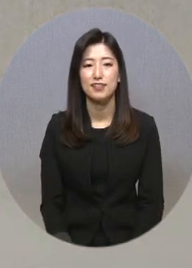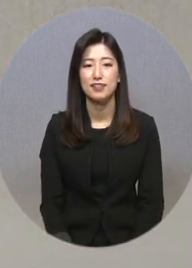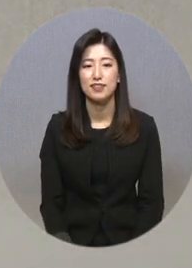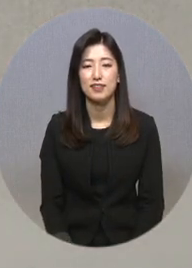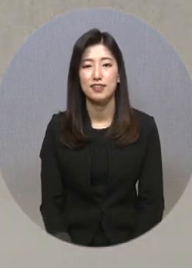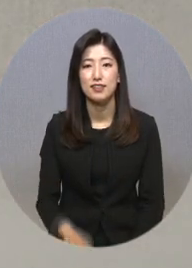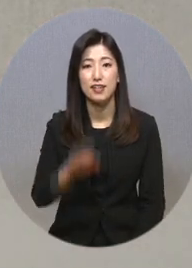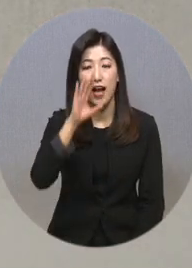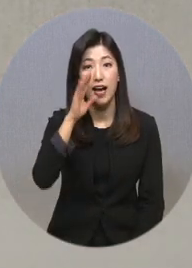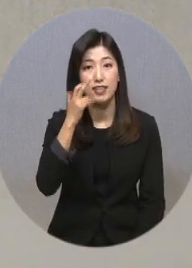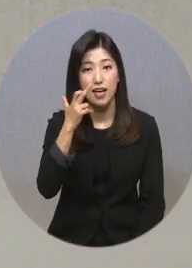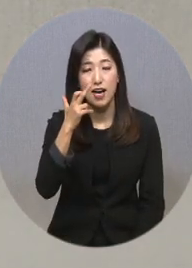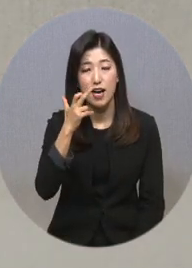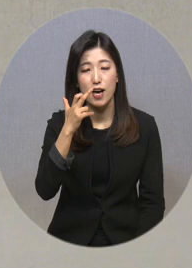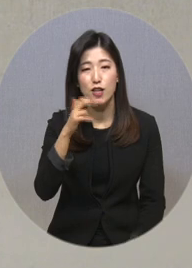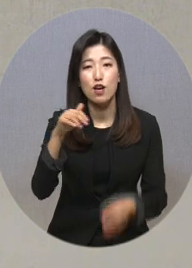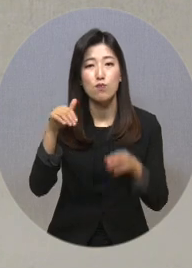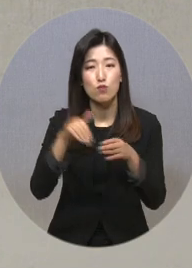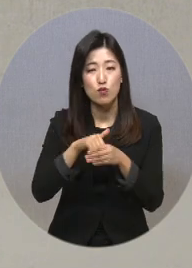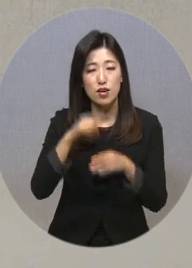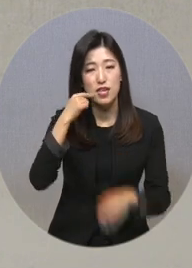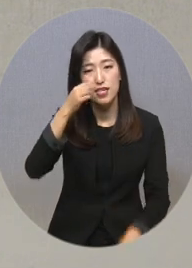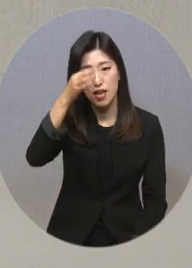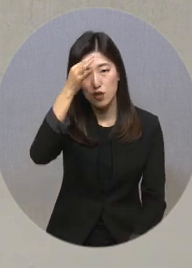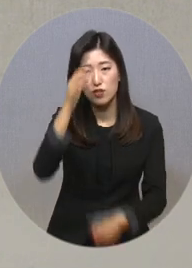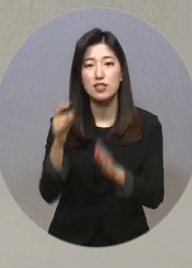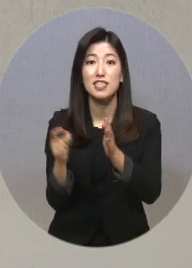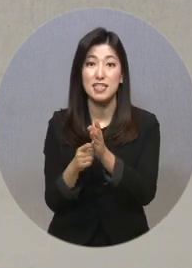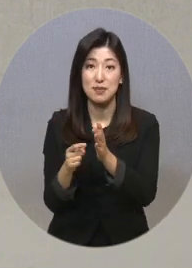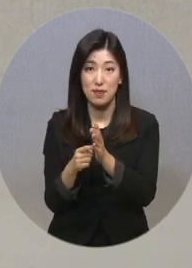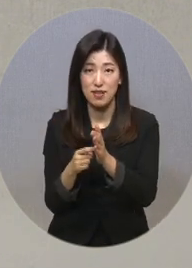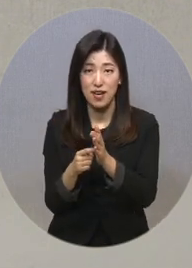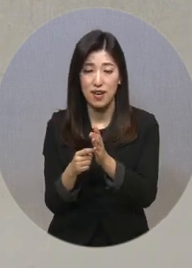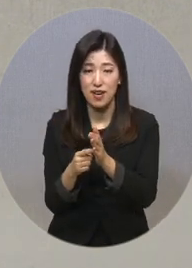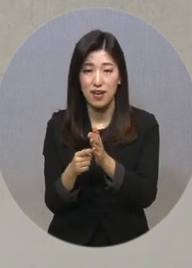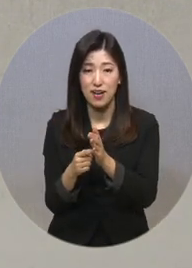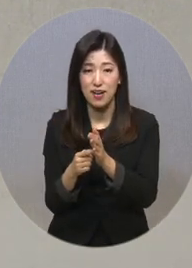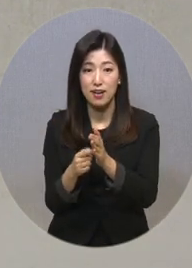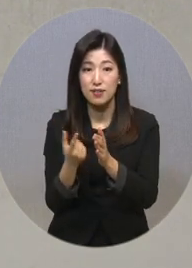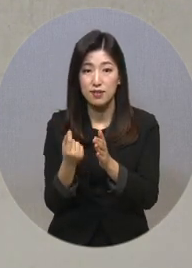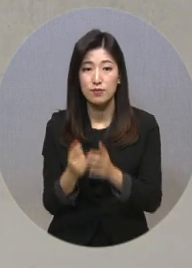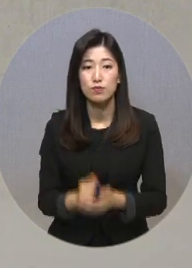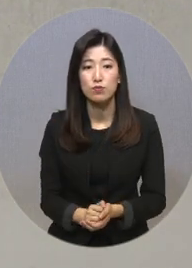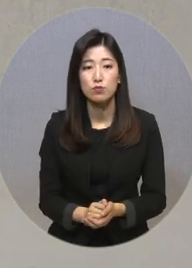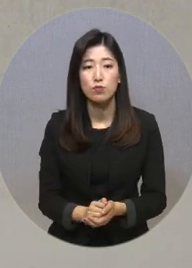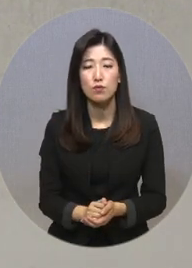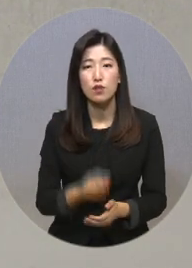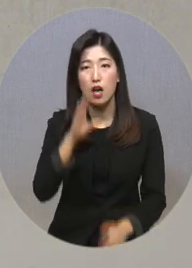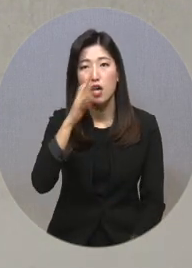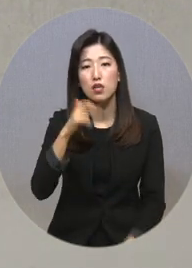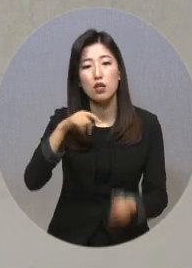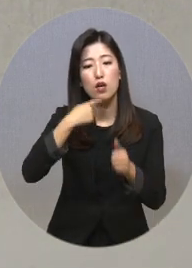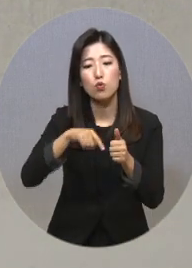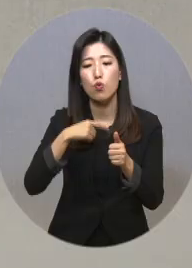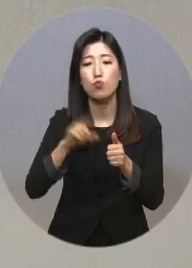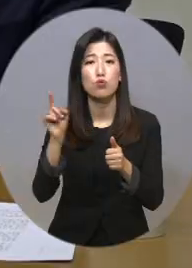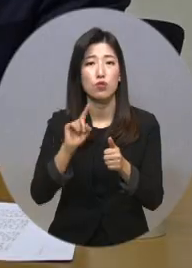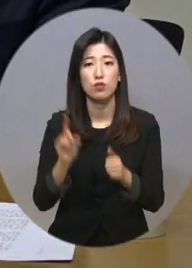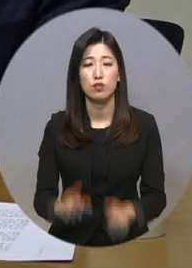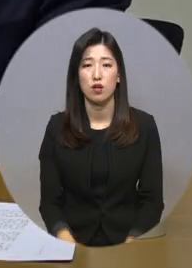아산이 문화예술 복지가 가장 시급하다고 하셨는데 네. 아산시의 교육부문은 또 어떻습니까?